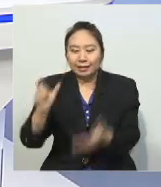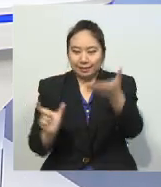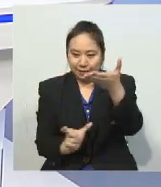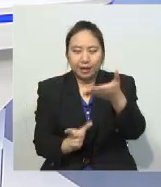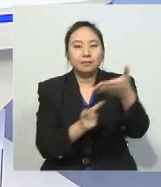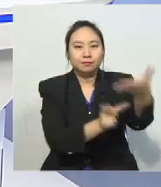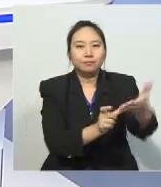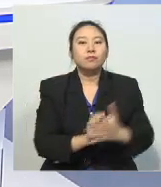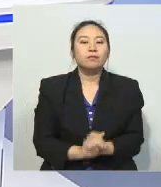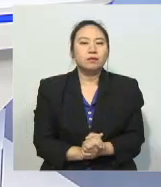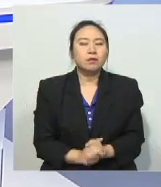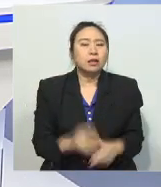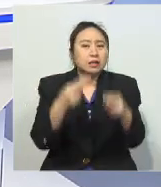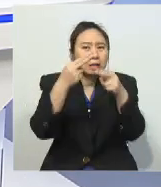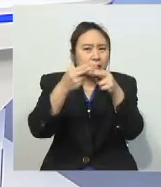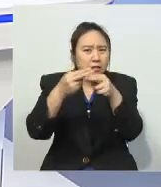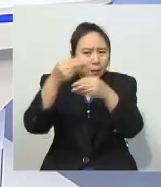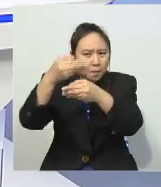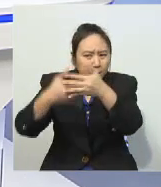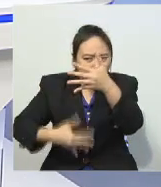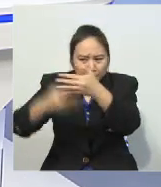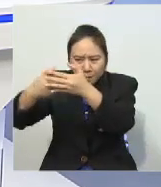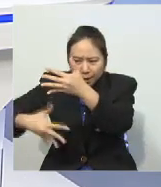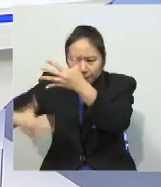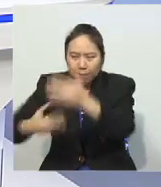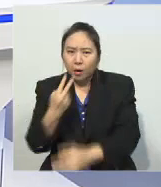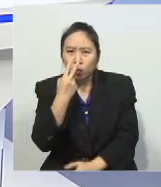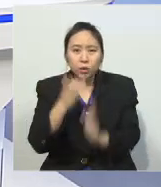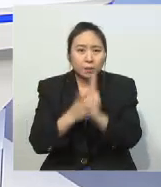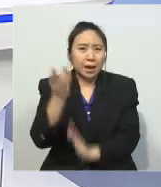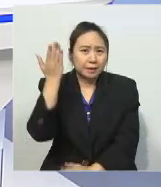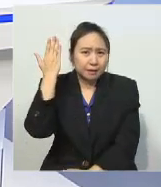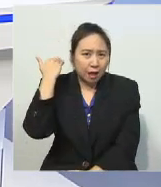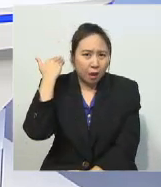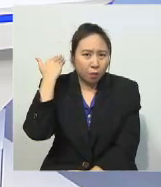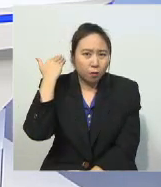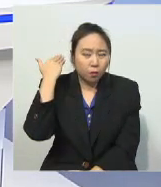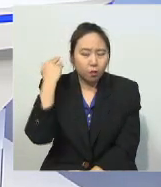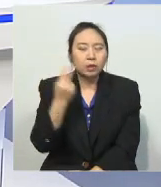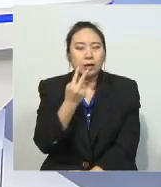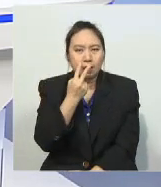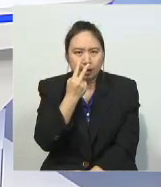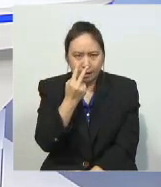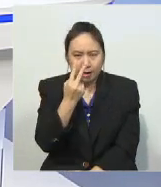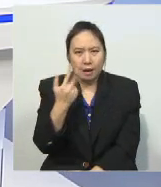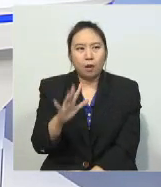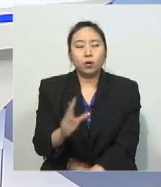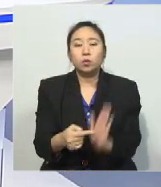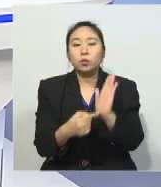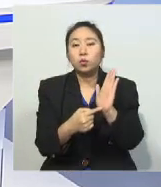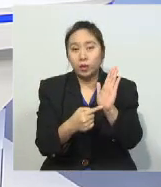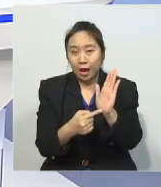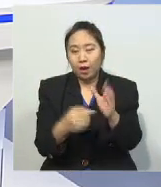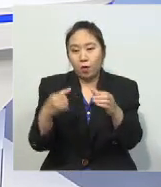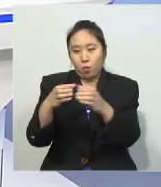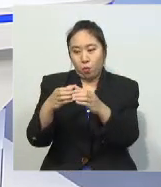ซึ่งรายชื่อแต่ละพรรคเนี่ยเท่าที่มีการเปิดตัวออกมาเมื่อสัปดาห์ที่แล้วก ็ ค่อนข้างที่จะเห็นกันหลายพรรคแล้วอะอย่าง